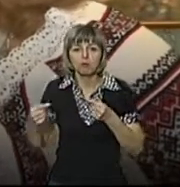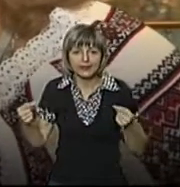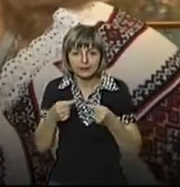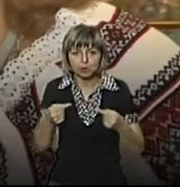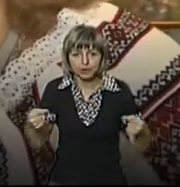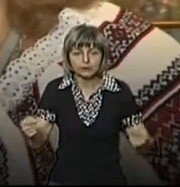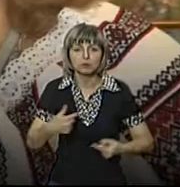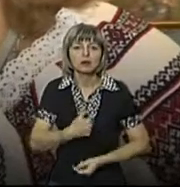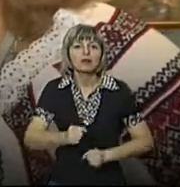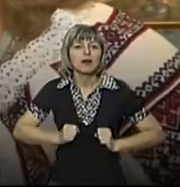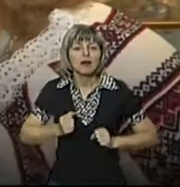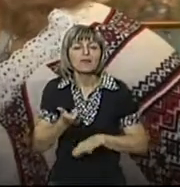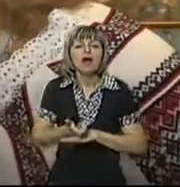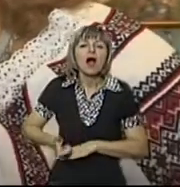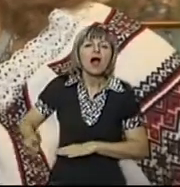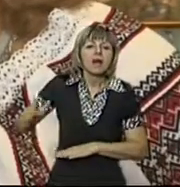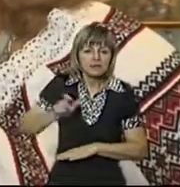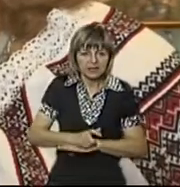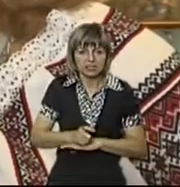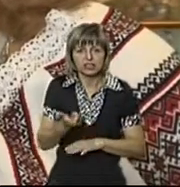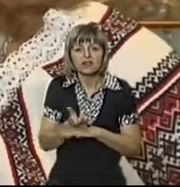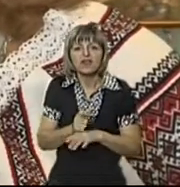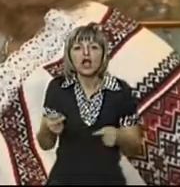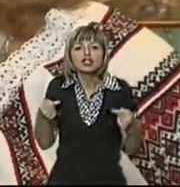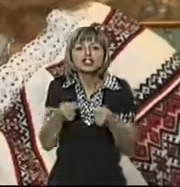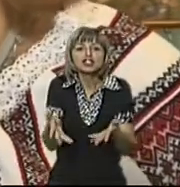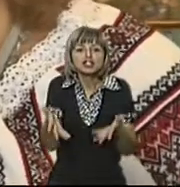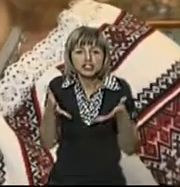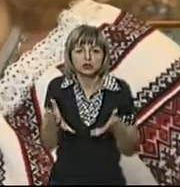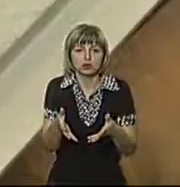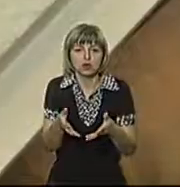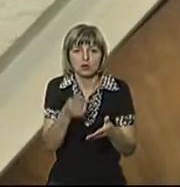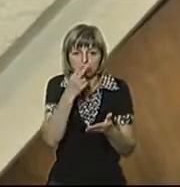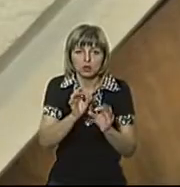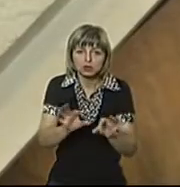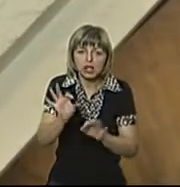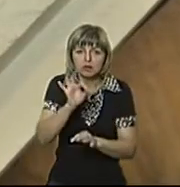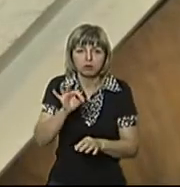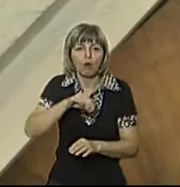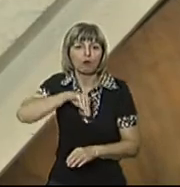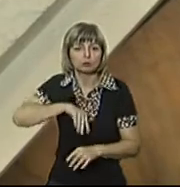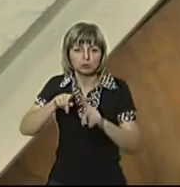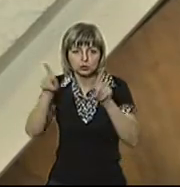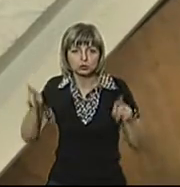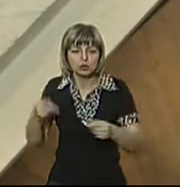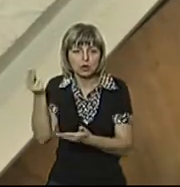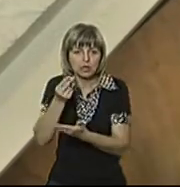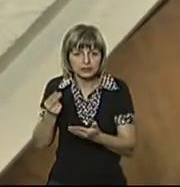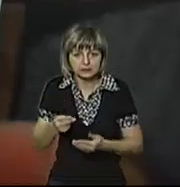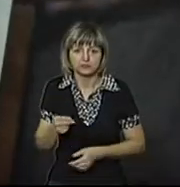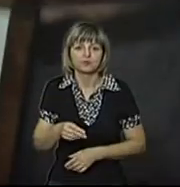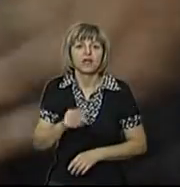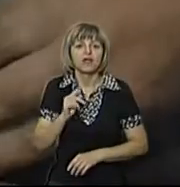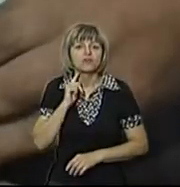намагаємось якнайбільше, як чітко донести і відкрити душу картини. У Луцьку житомиряни презентували і